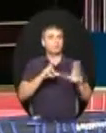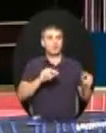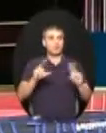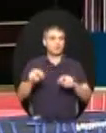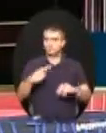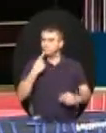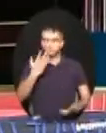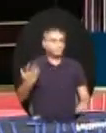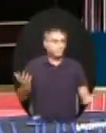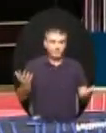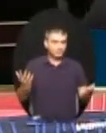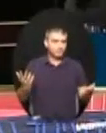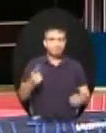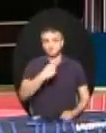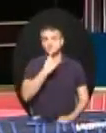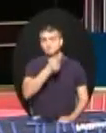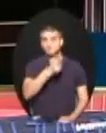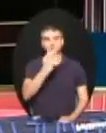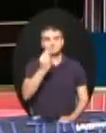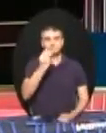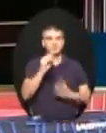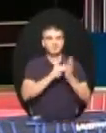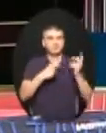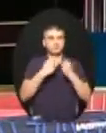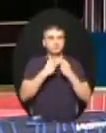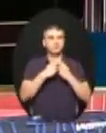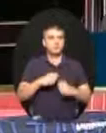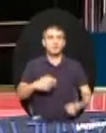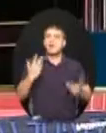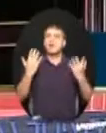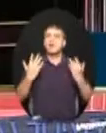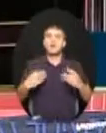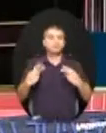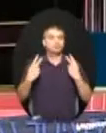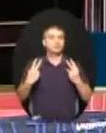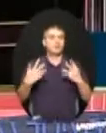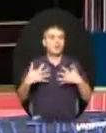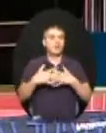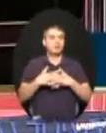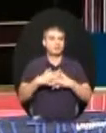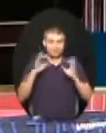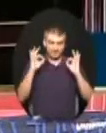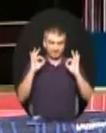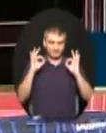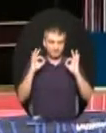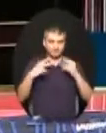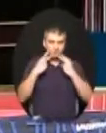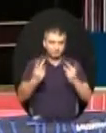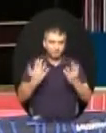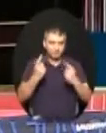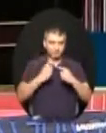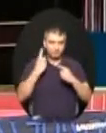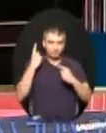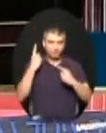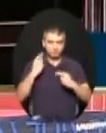דבר. זאת אומרת, שיגיד, לא. לה, שיגיד לך מישהו מהרשימה המשותפת, כמה שווה אחדות? אפס. זאת התשובה בחישוב